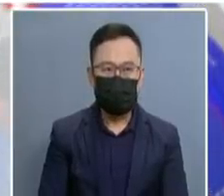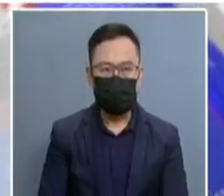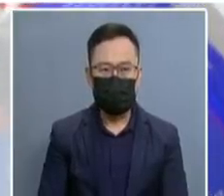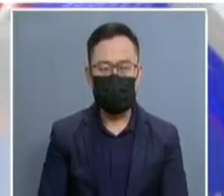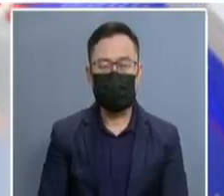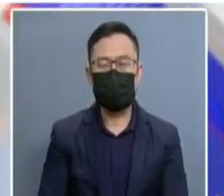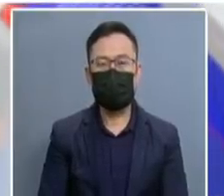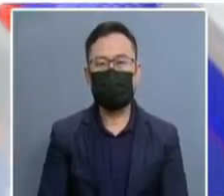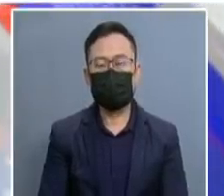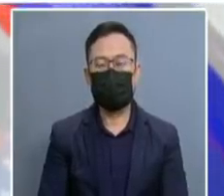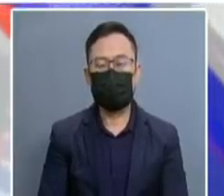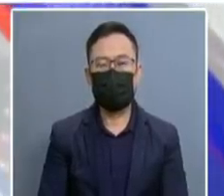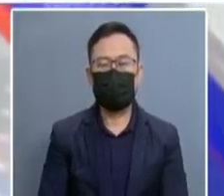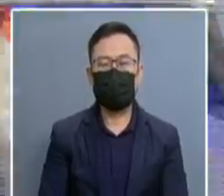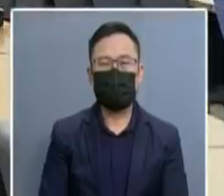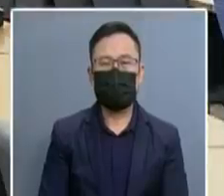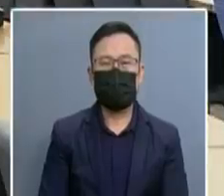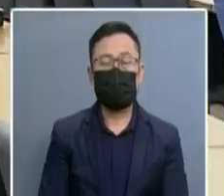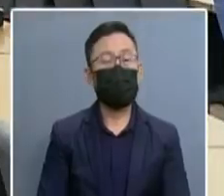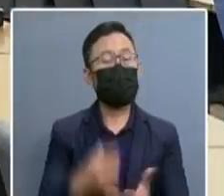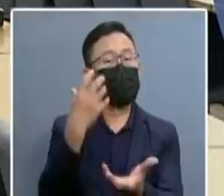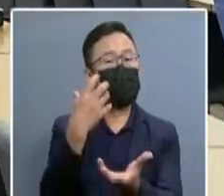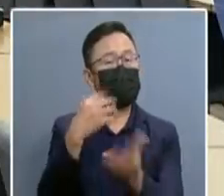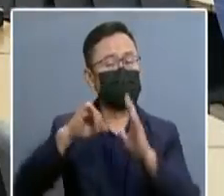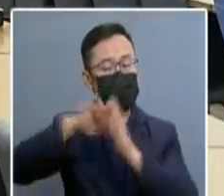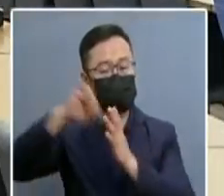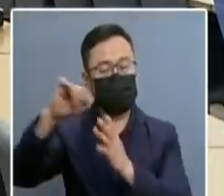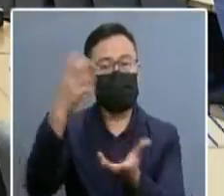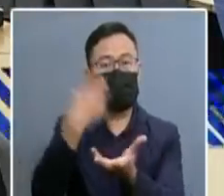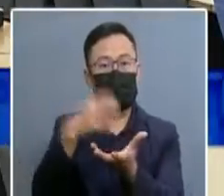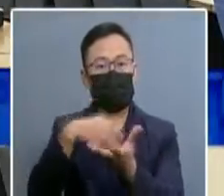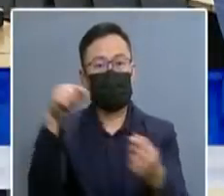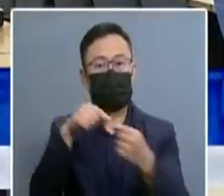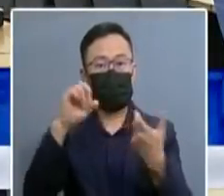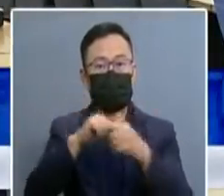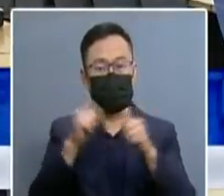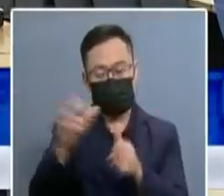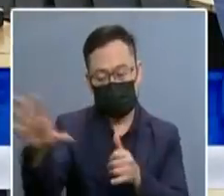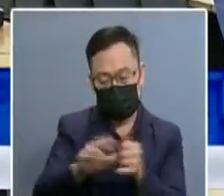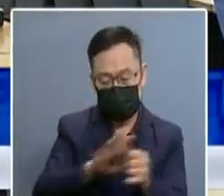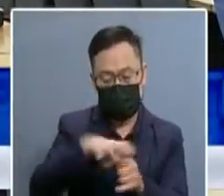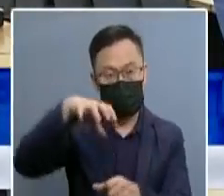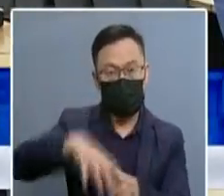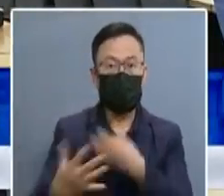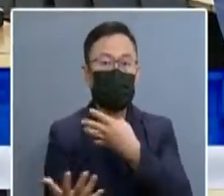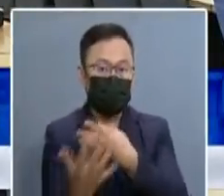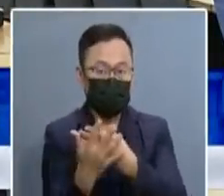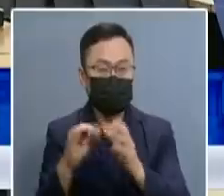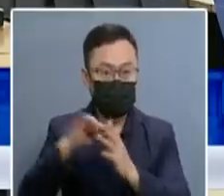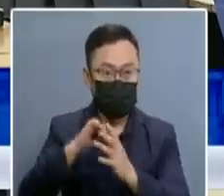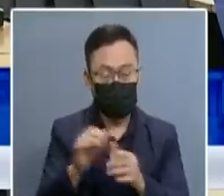ครับคุณสุทธิวัฒน์คุณกมลเนตรครับการแถลงข่าวสถานการณ์โควิดในเรือนจำกลางจังหวัดเชียงใหม่ซึ่งพบผู้ป่วยโควิด-19